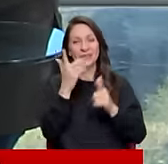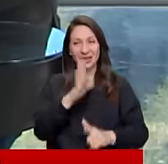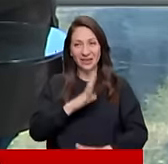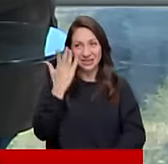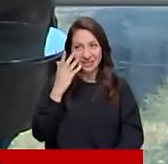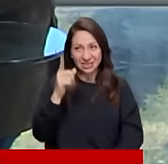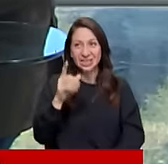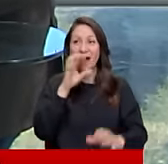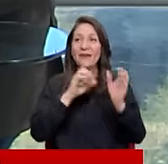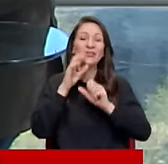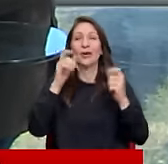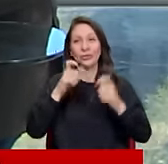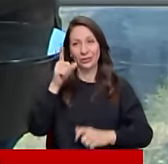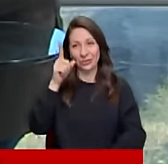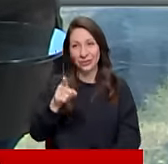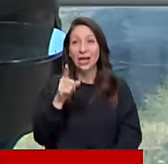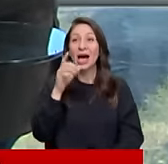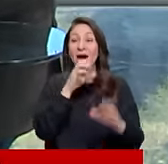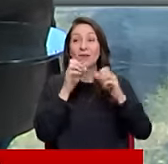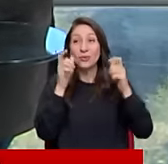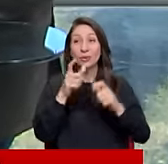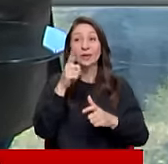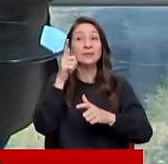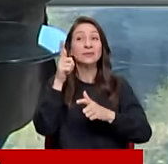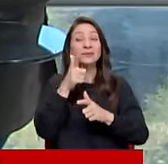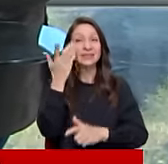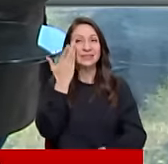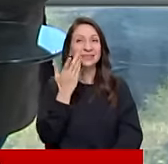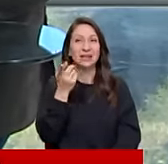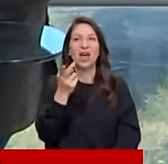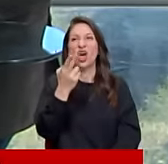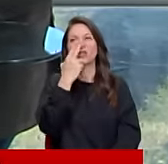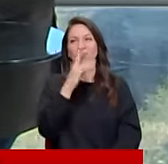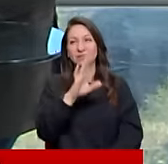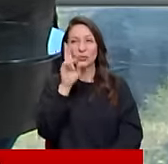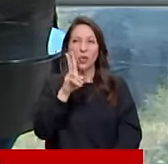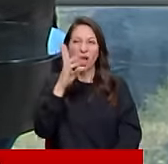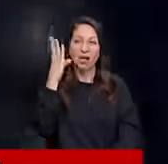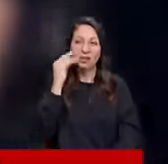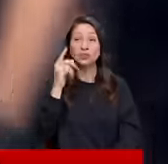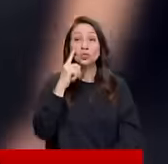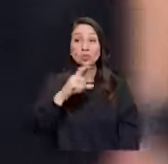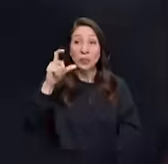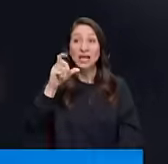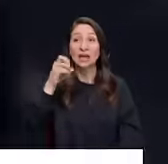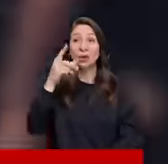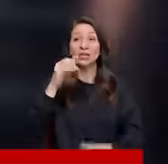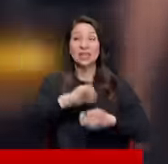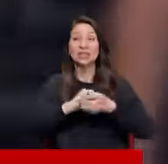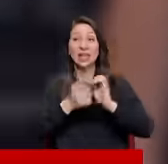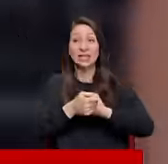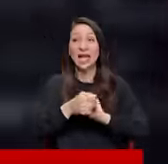izleyeceğiz. Afyonkarahisar'a gideceğiz. Afyonkarahisar'daki görüntüyü sizler artık çok iyi biliyorsunuz. Cumhurbaşkanı Erdoğan sürekli